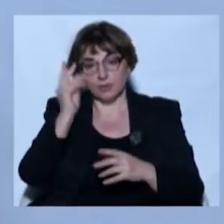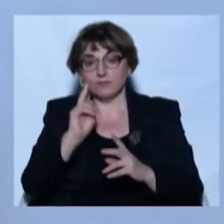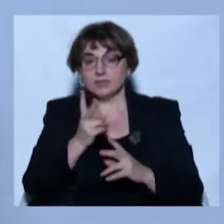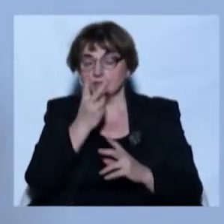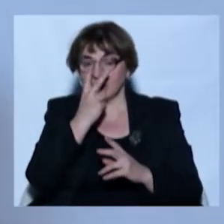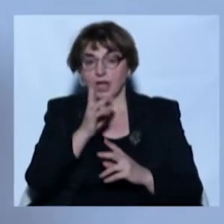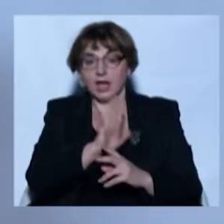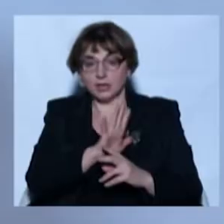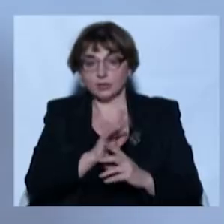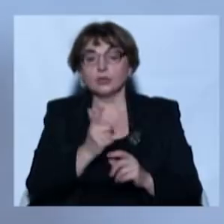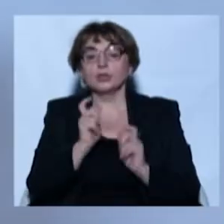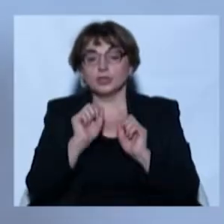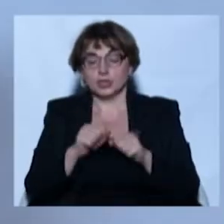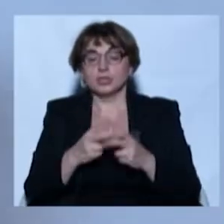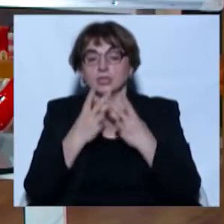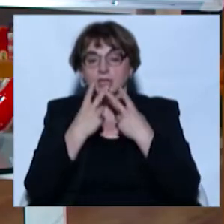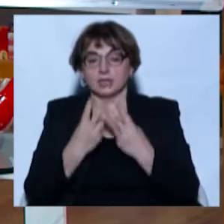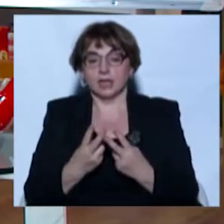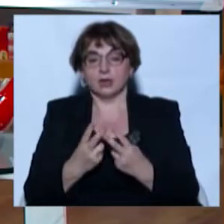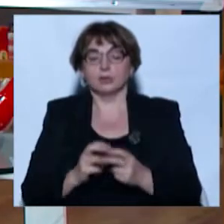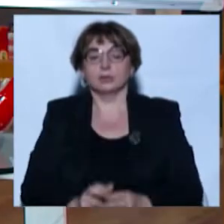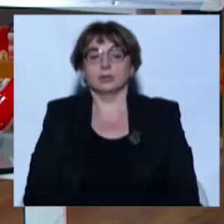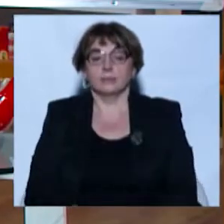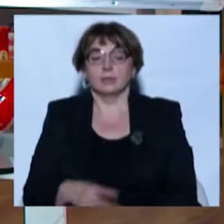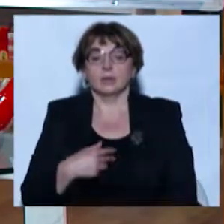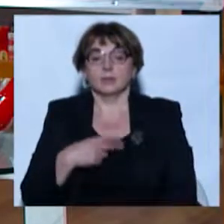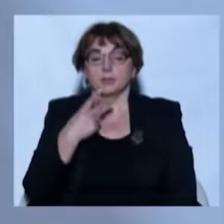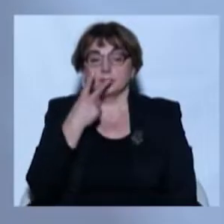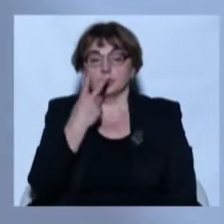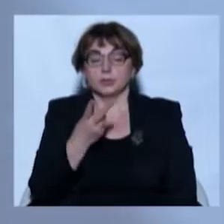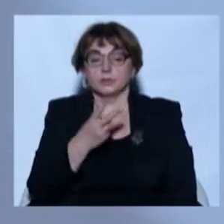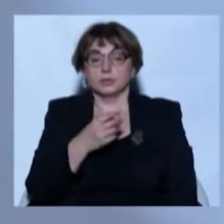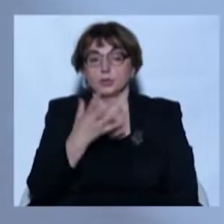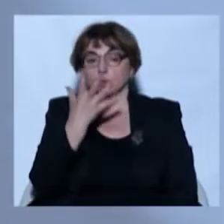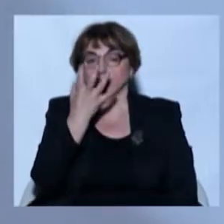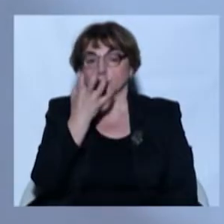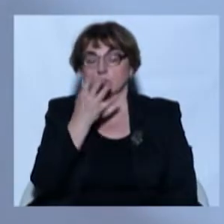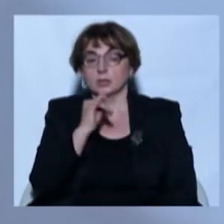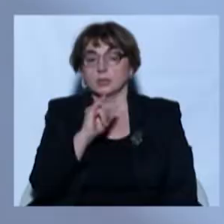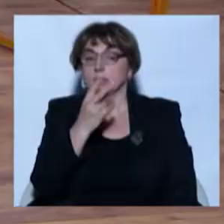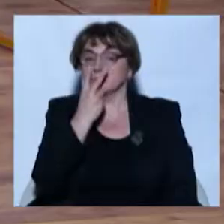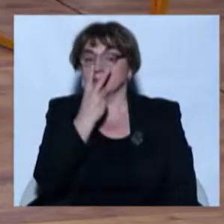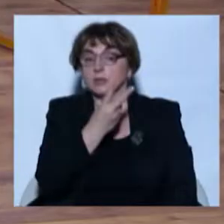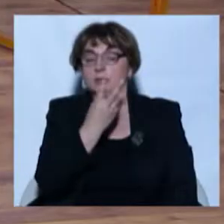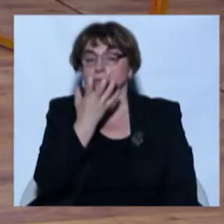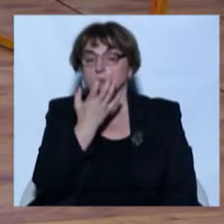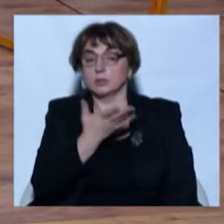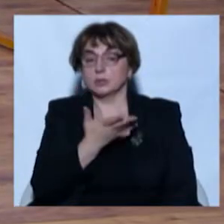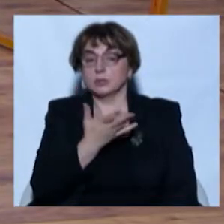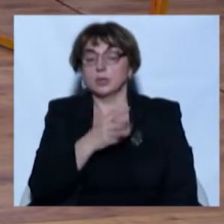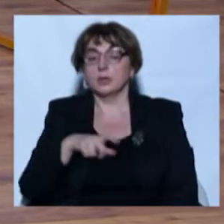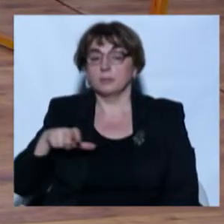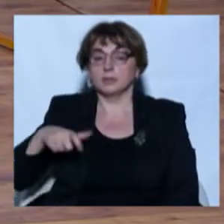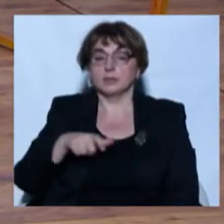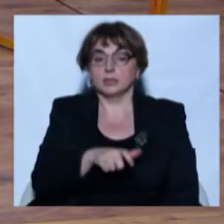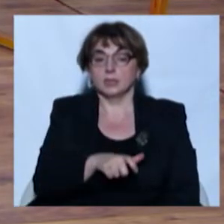უნახავს, შეგიძლიათ ნახოთ. ახლა კი მე თქვენ გიჩვენებთ ფოტოს. და რას ხედავთ ამ ფოტოზე?